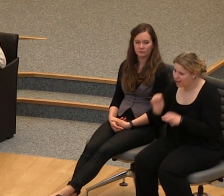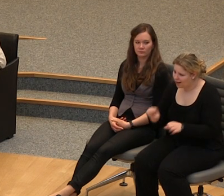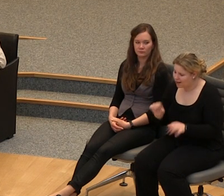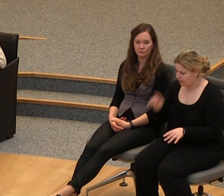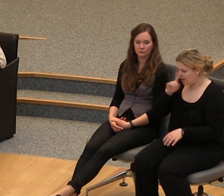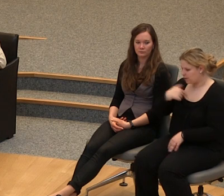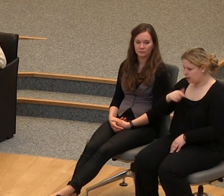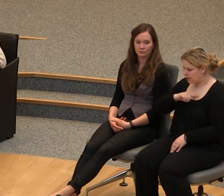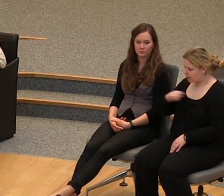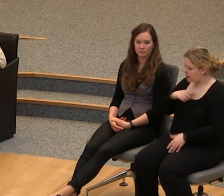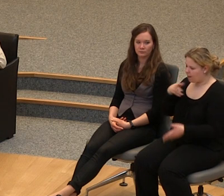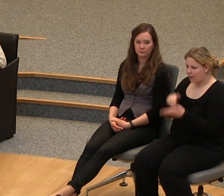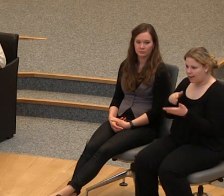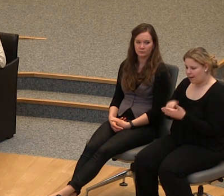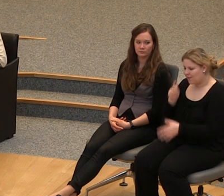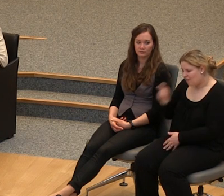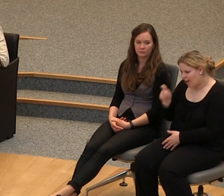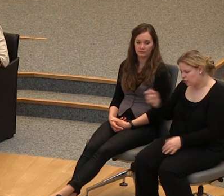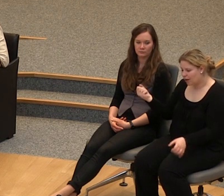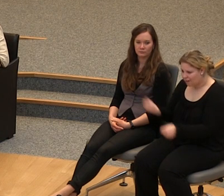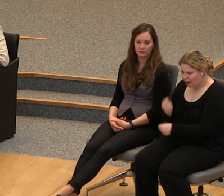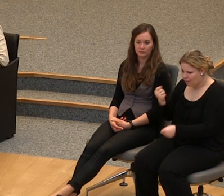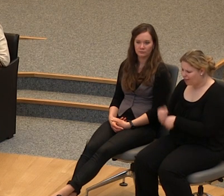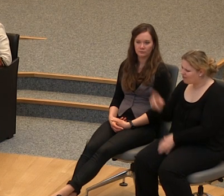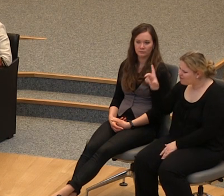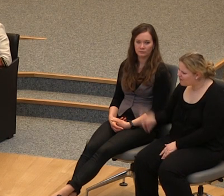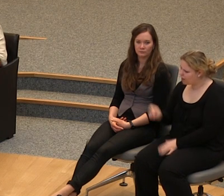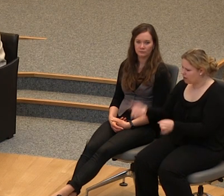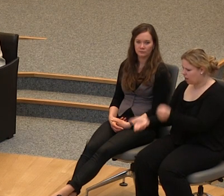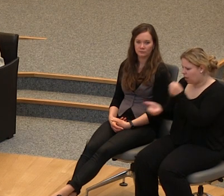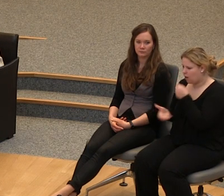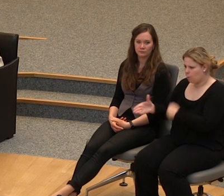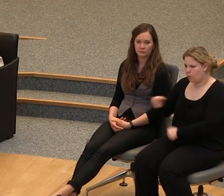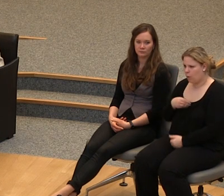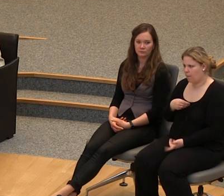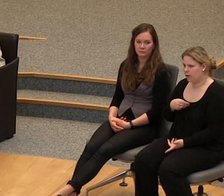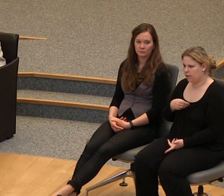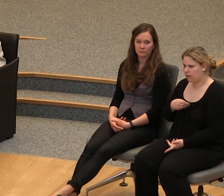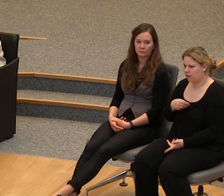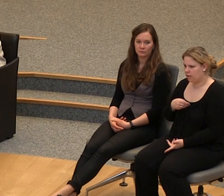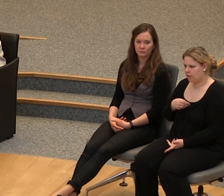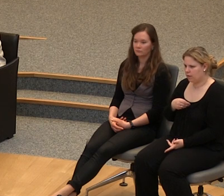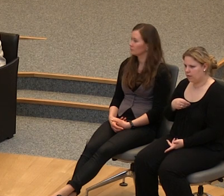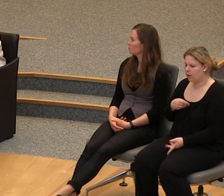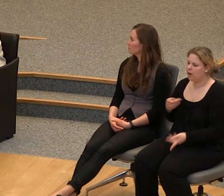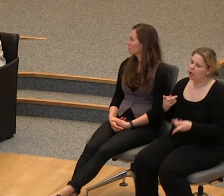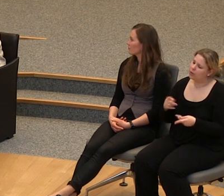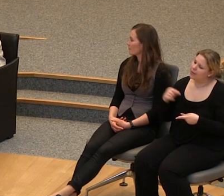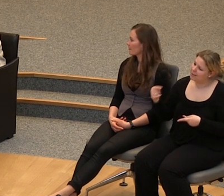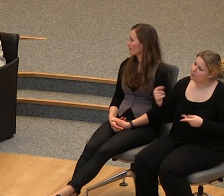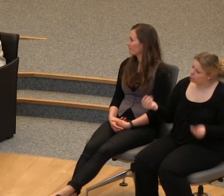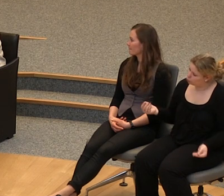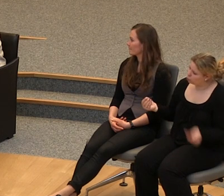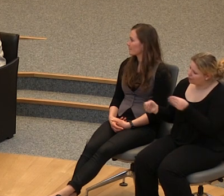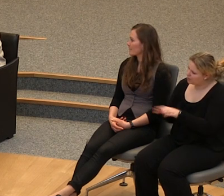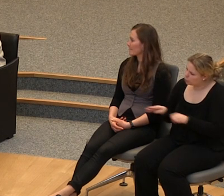ist. Gleichzeitig werden diese Menschen aber durch unterstützt, Grundsicherung und Ähnliches, damit sie